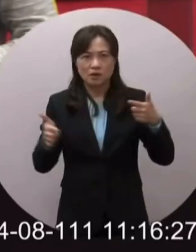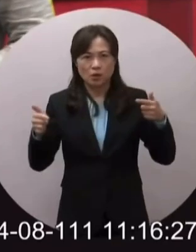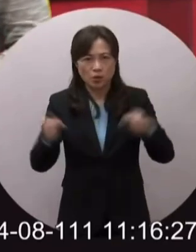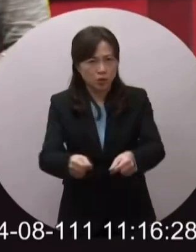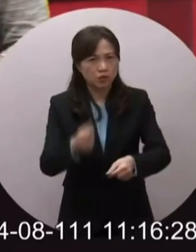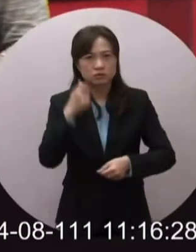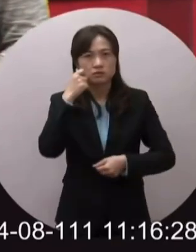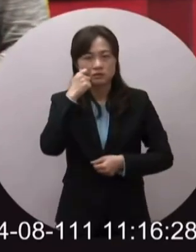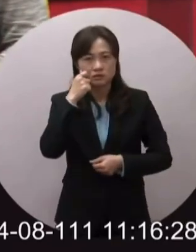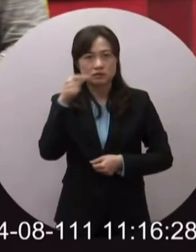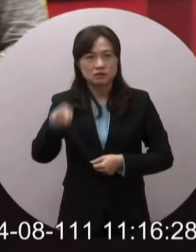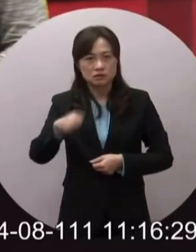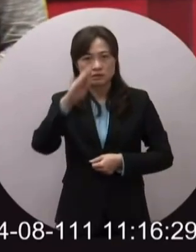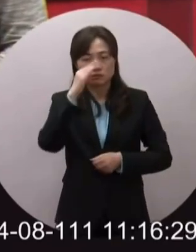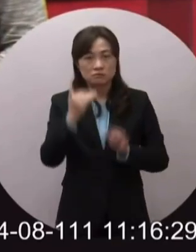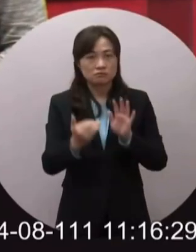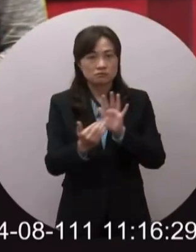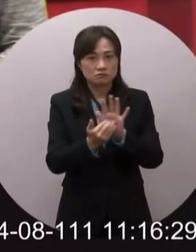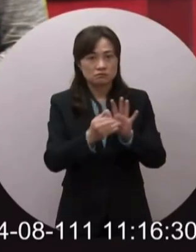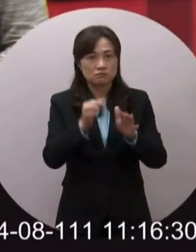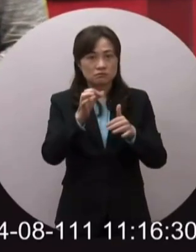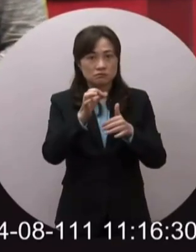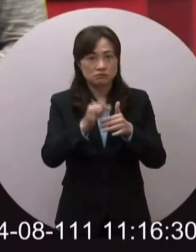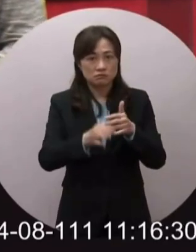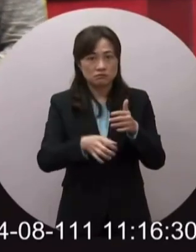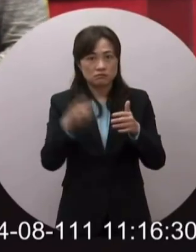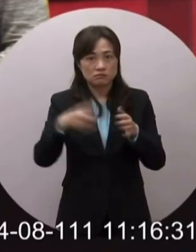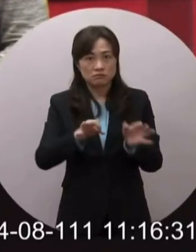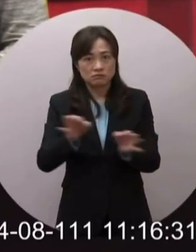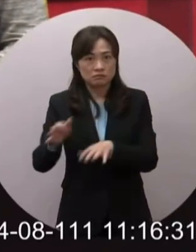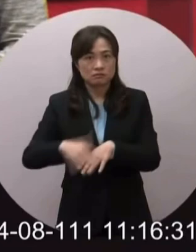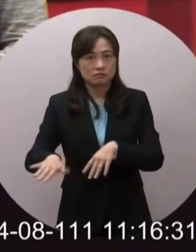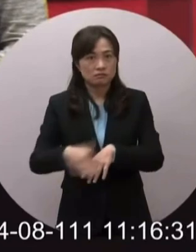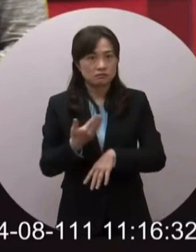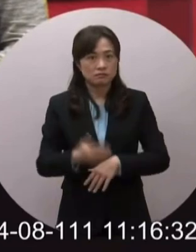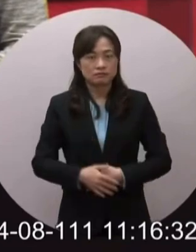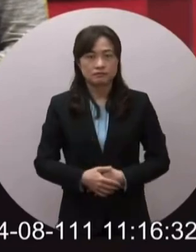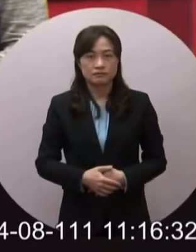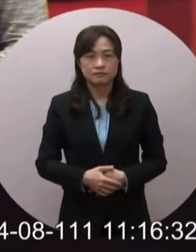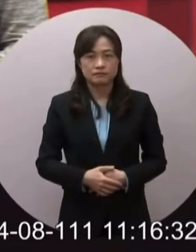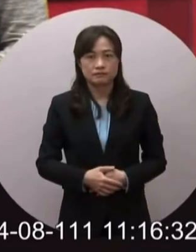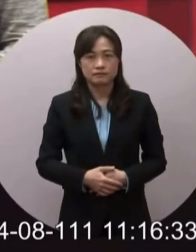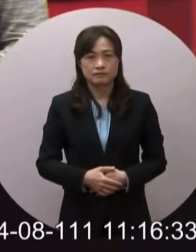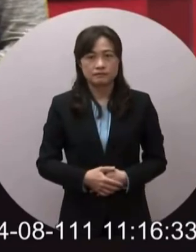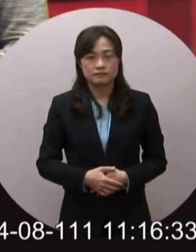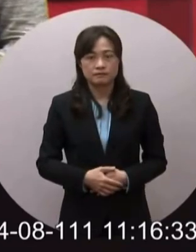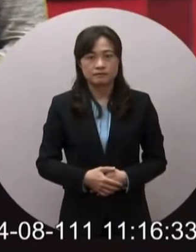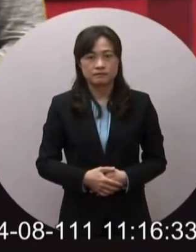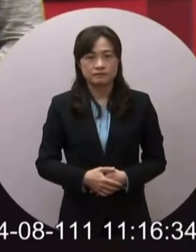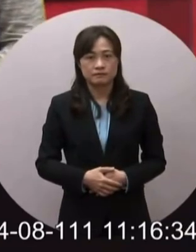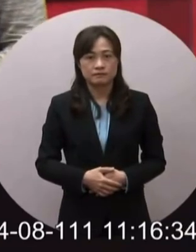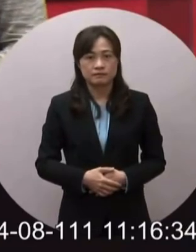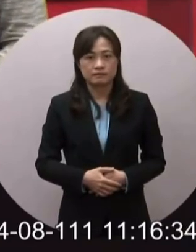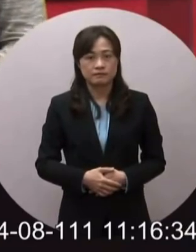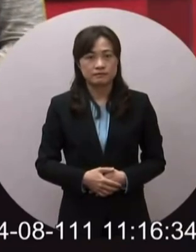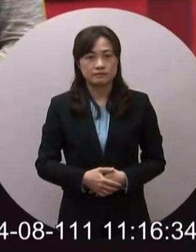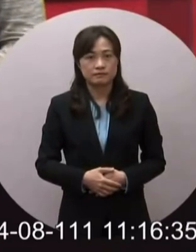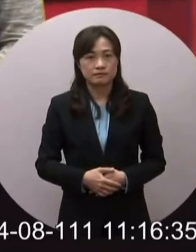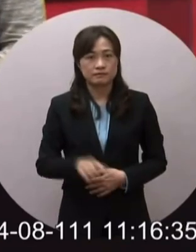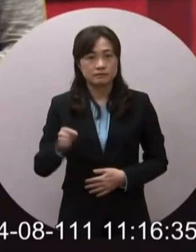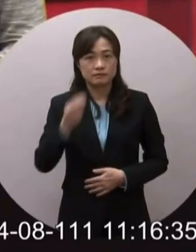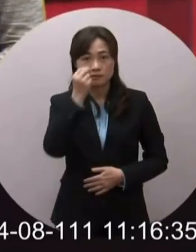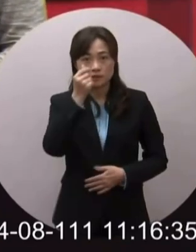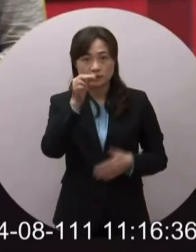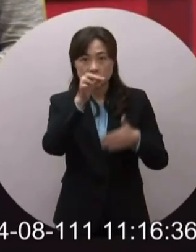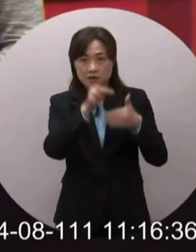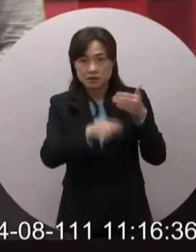会延长？会不会再度延长？ 因为疫情不会停，所以大概会往延长来走。 所以我们的特别条例会